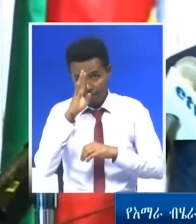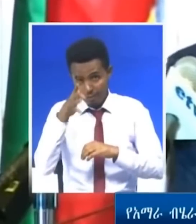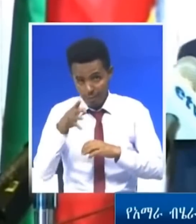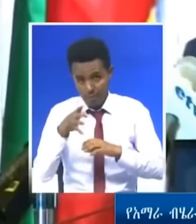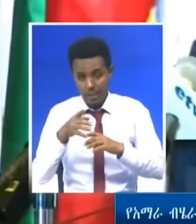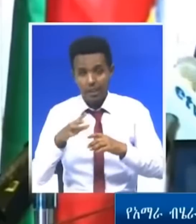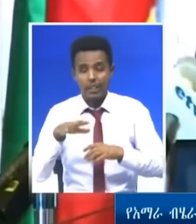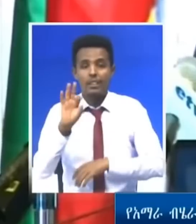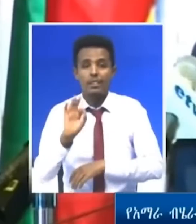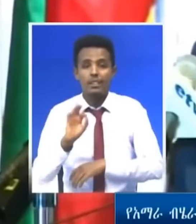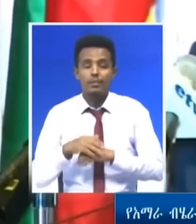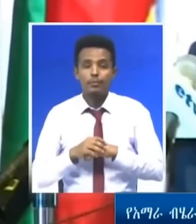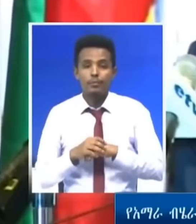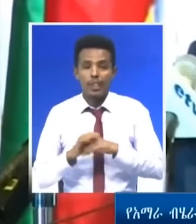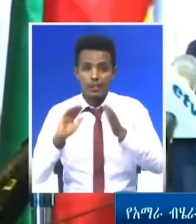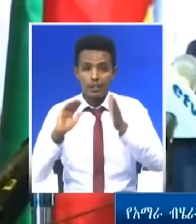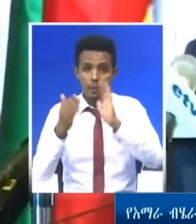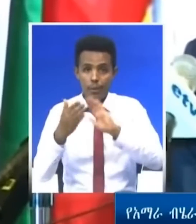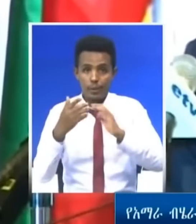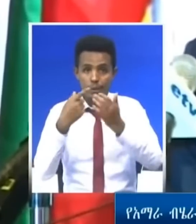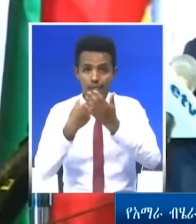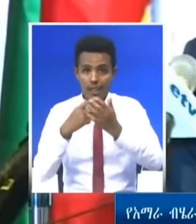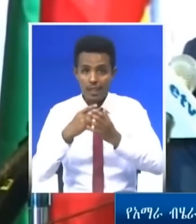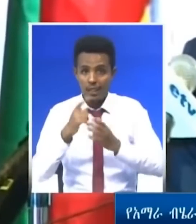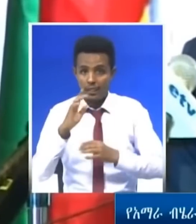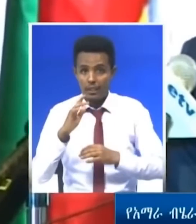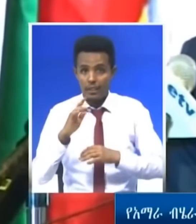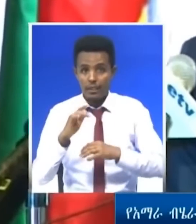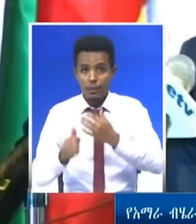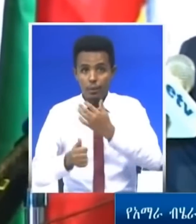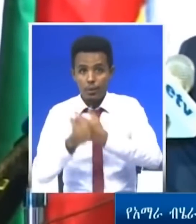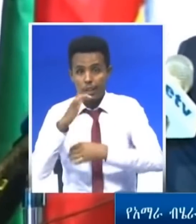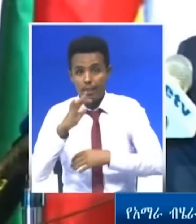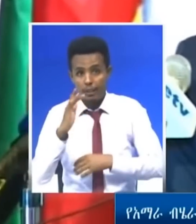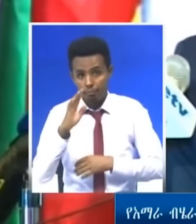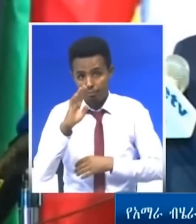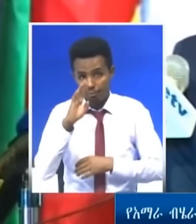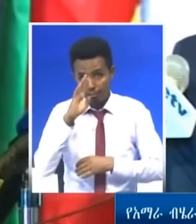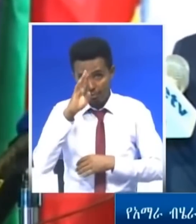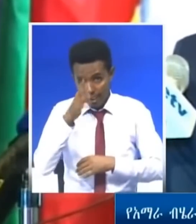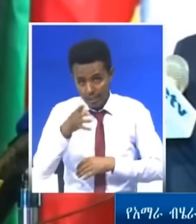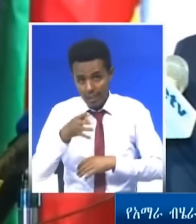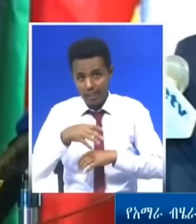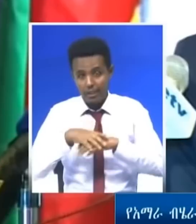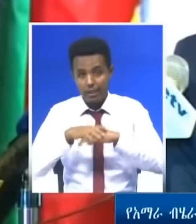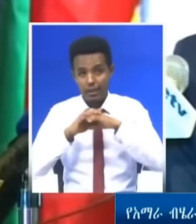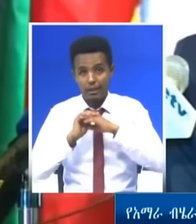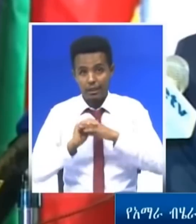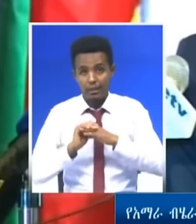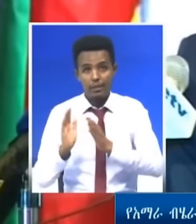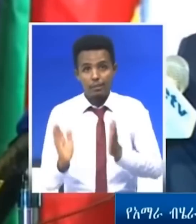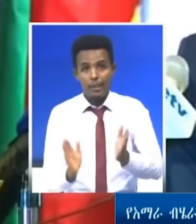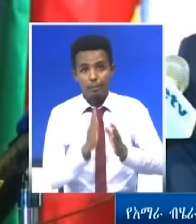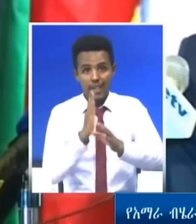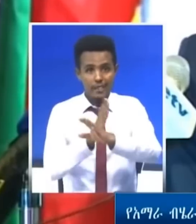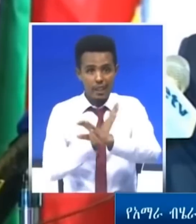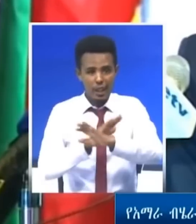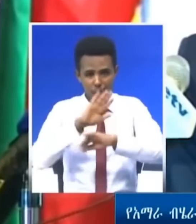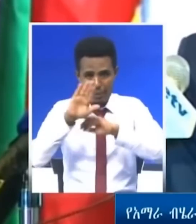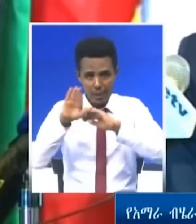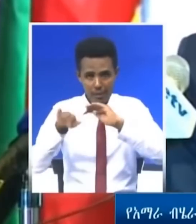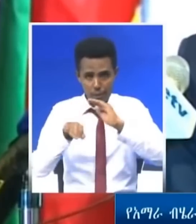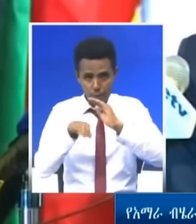ይገኛል። ስለሆነም ይህን ትንኮሳና ጠባጫሪነት እኩይ ተግባር ፈር ለማስያዝ የሚመለከታቸው አካላት ሁሉ